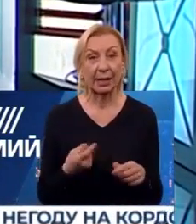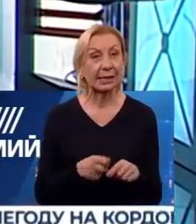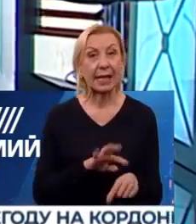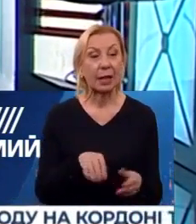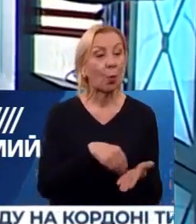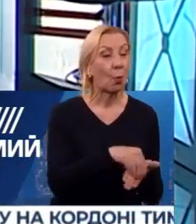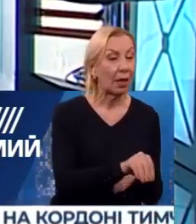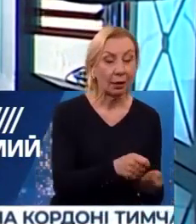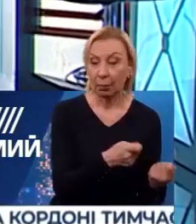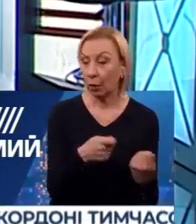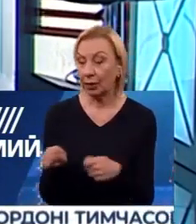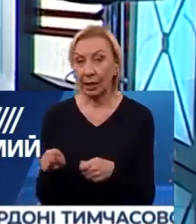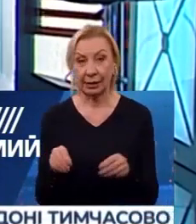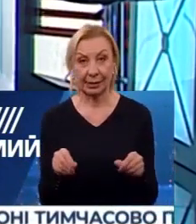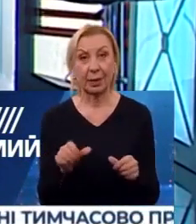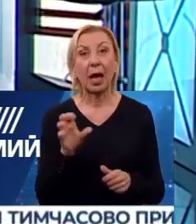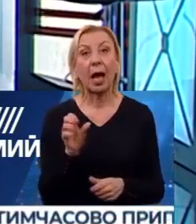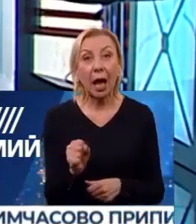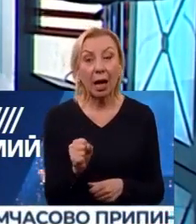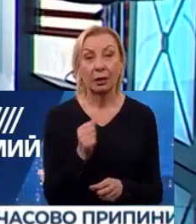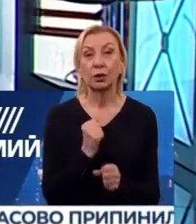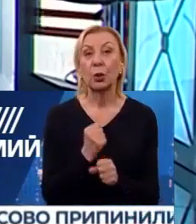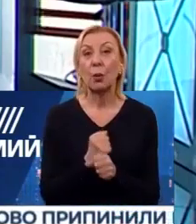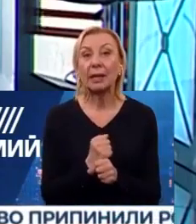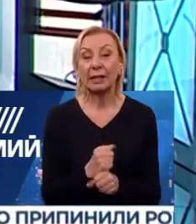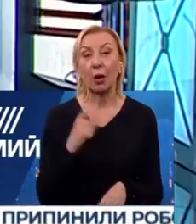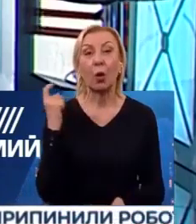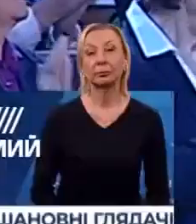продати землю, а зробити господарем цієї землі людину, яка живе на цій землі.